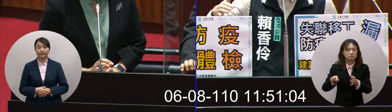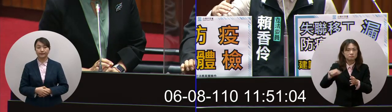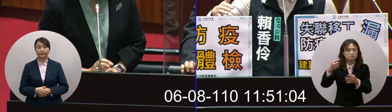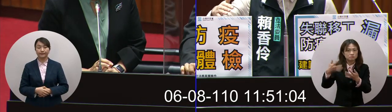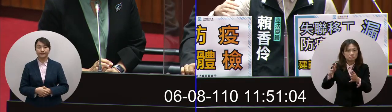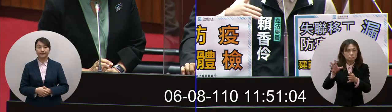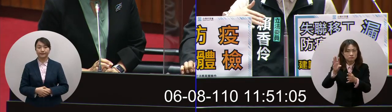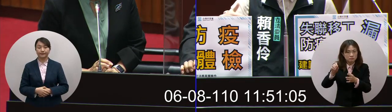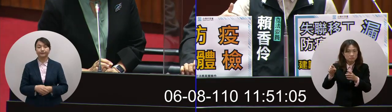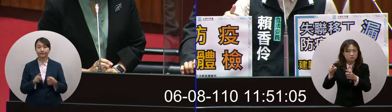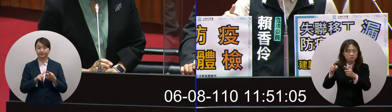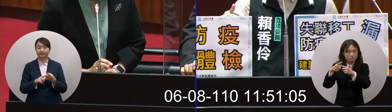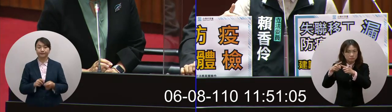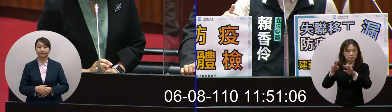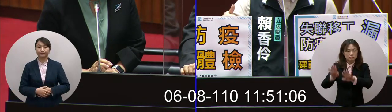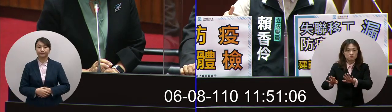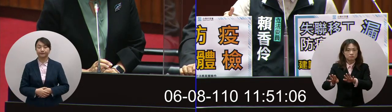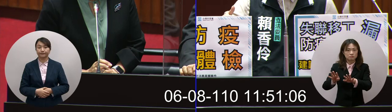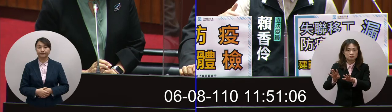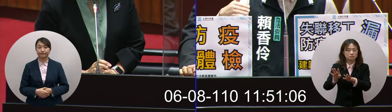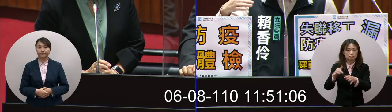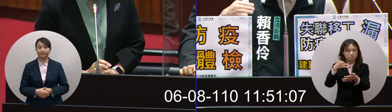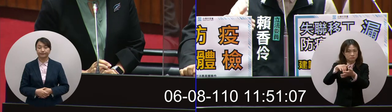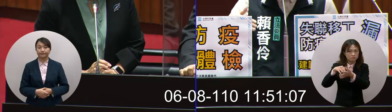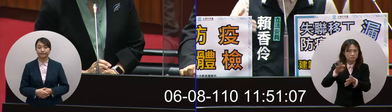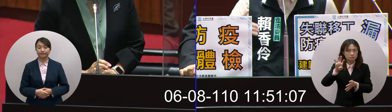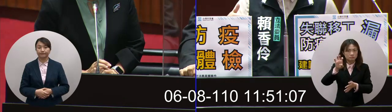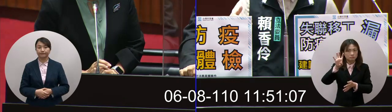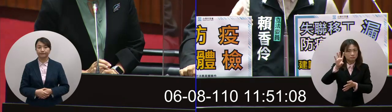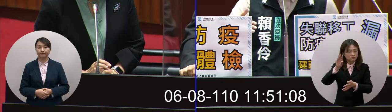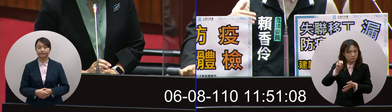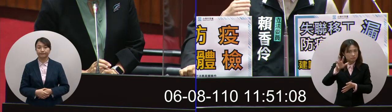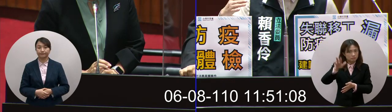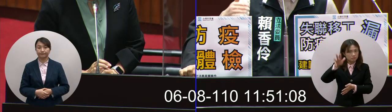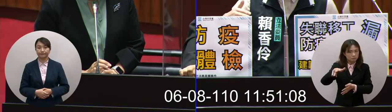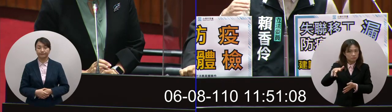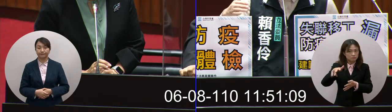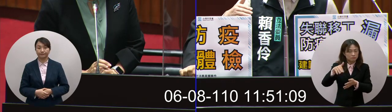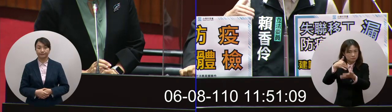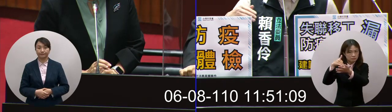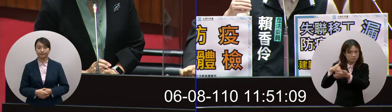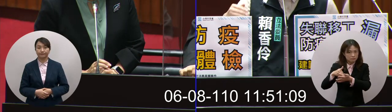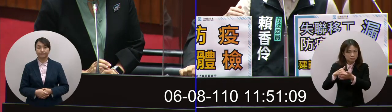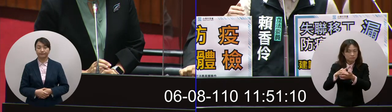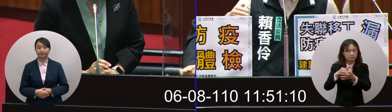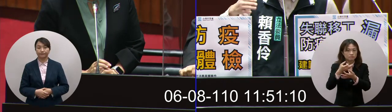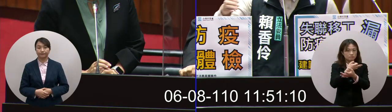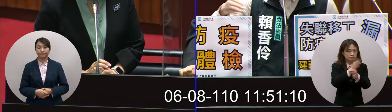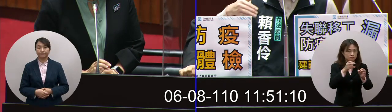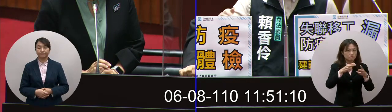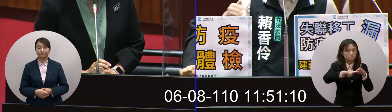接入账了嘛？啊、哦，这次就不再做稽核了。但是如果新增对象部分，有没有可能考虑用